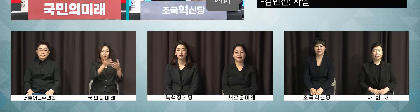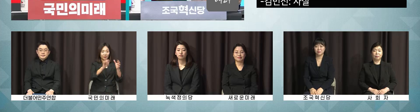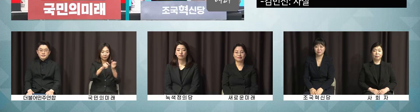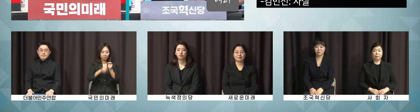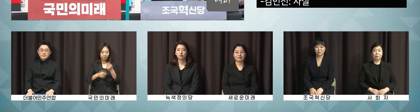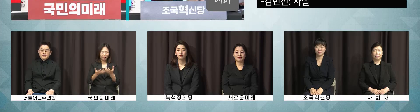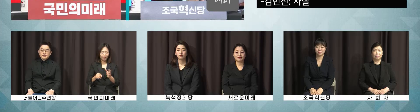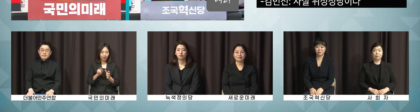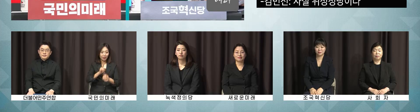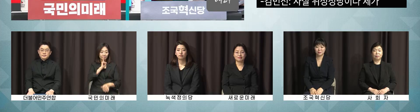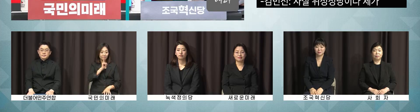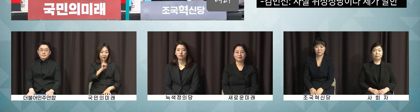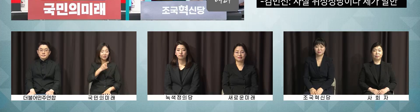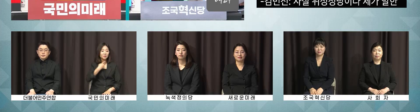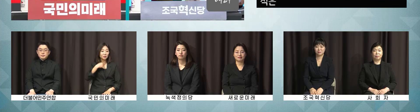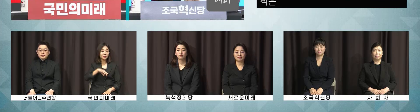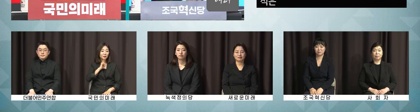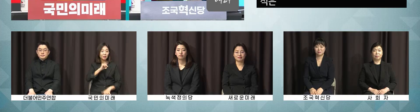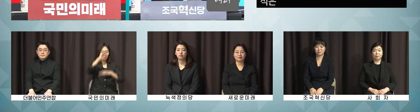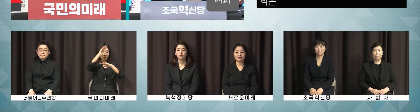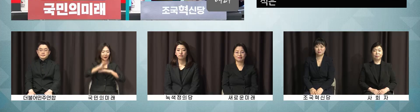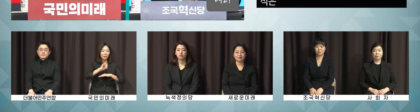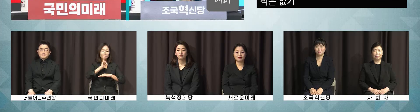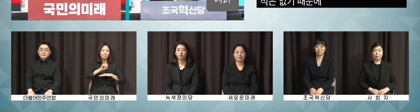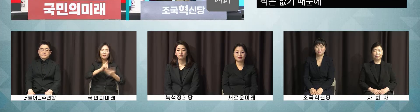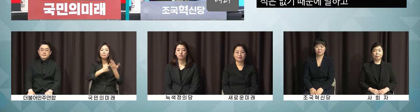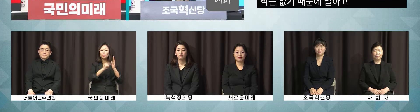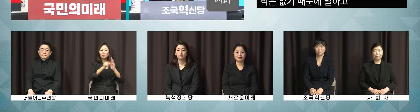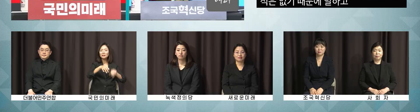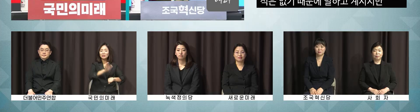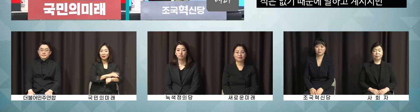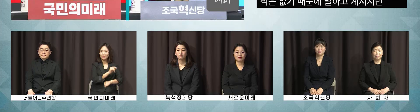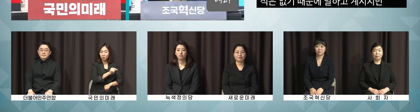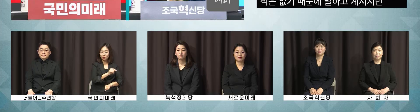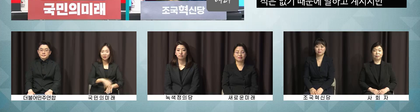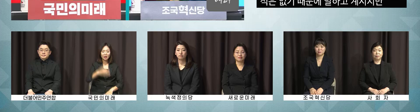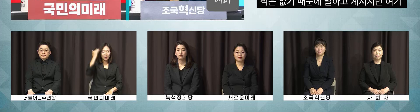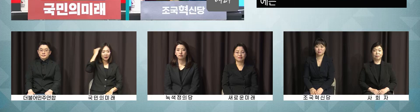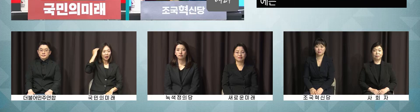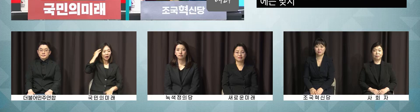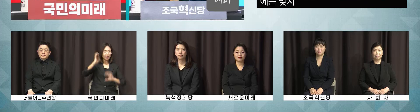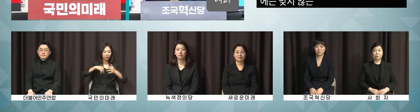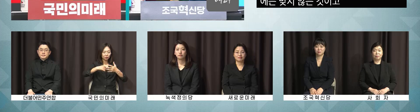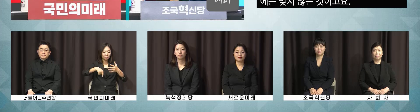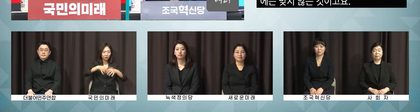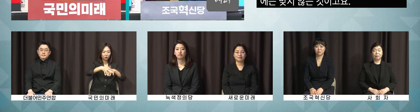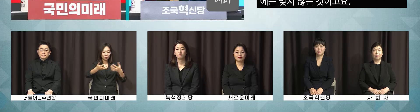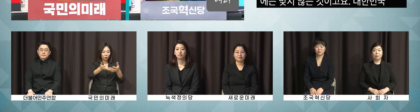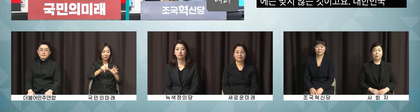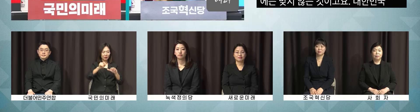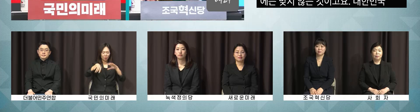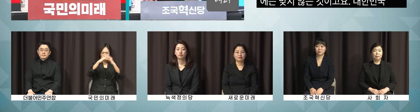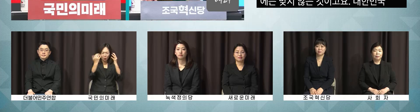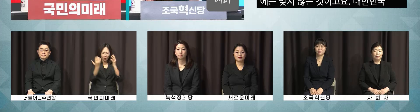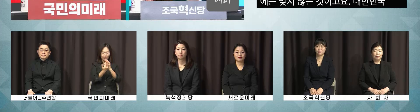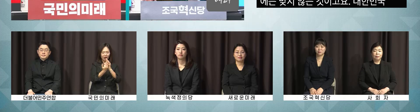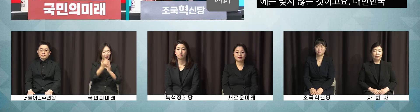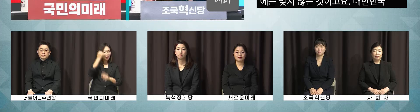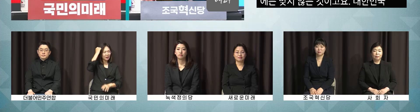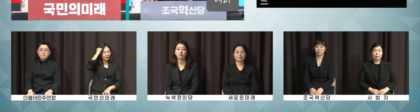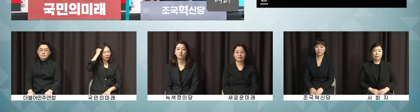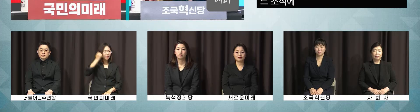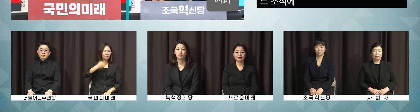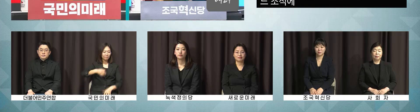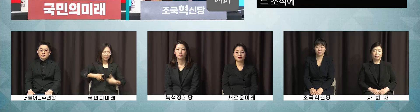적은 없기 때문에 말하고 계시지만 이 표현은 맞지 않는 것이고요. 사실 대한민국 어느 조직에 완벽하게 어느 곳도 개혁이 필요 없는